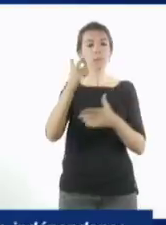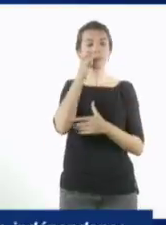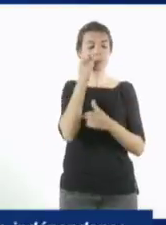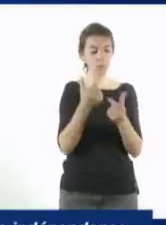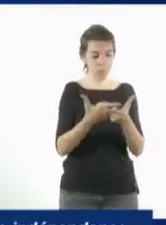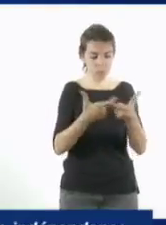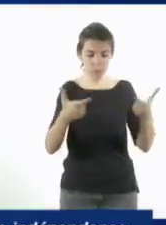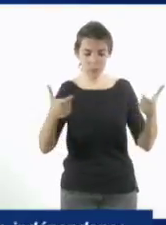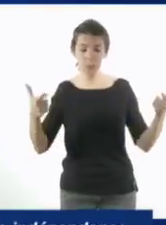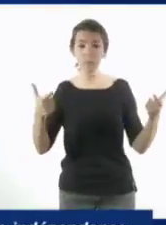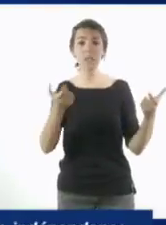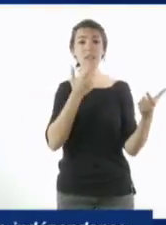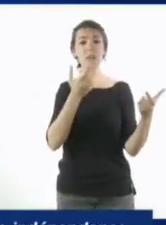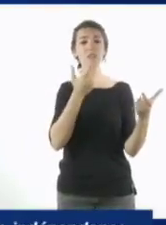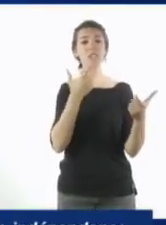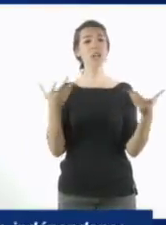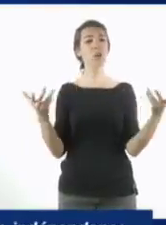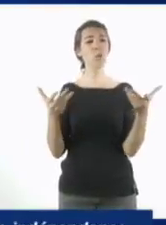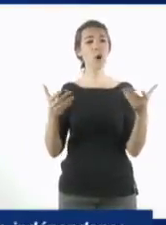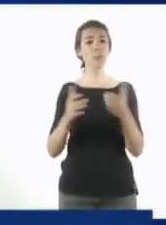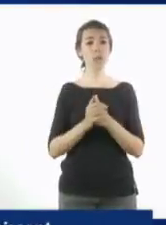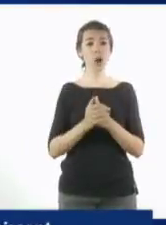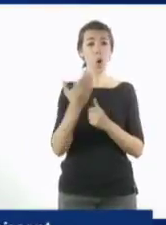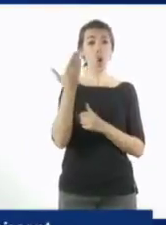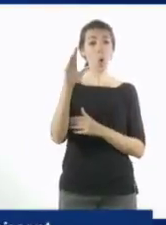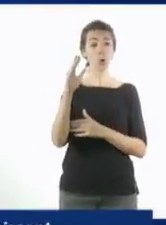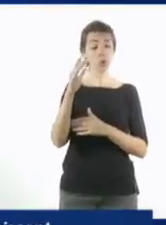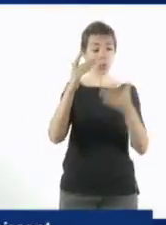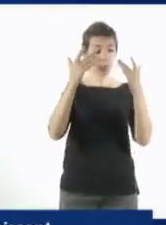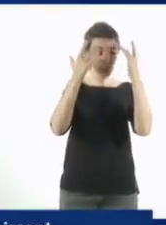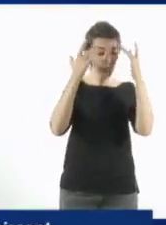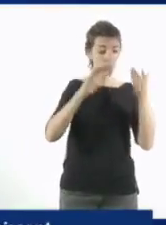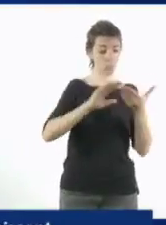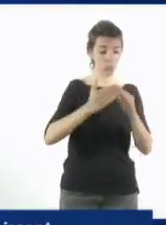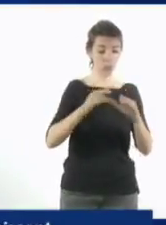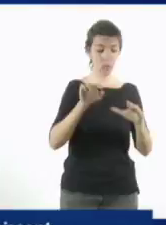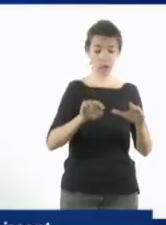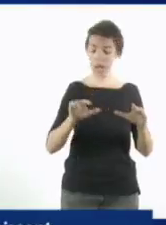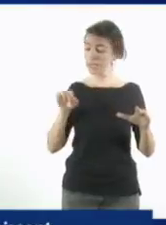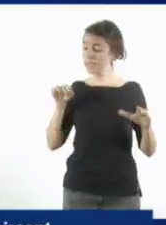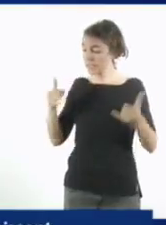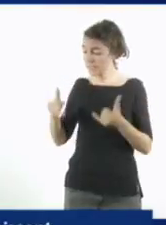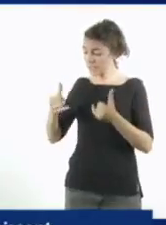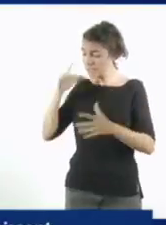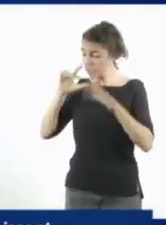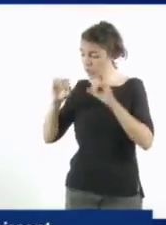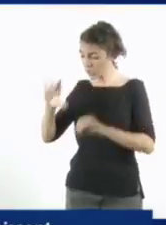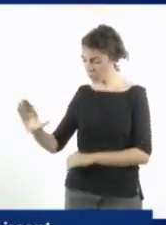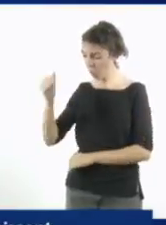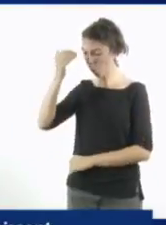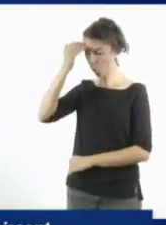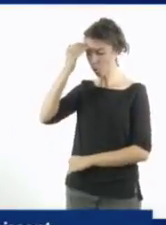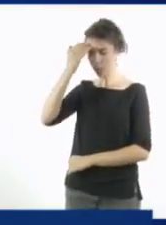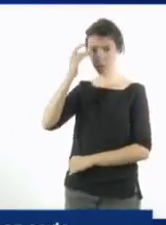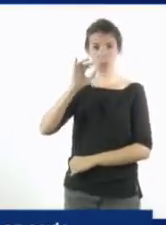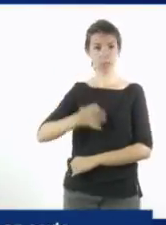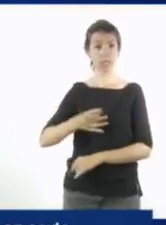multiracienne, ce qui veut dire qu'il faut absolument que les autres ethnies reconnaissent qu'il y eu la colonisation ici, le fait colonial,